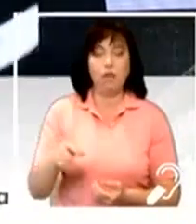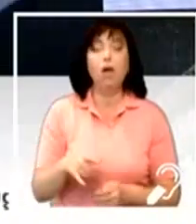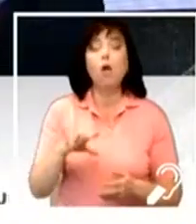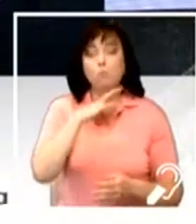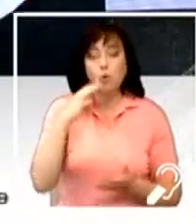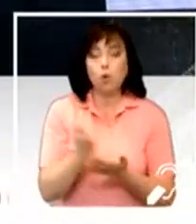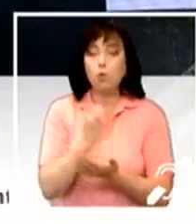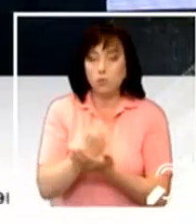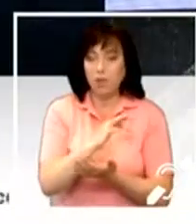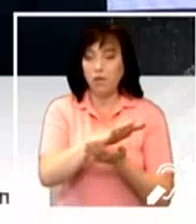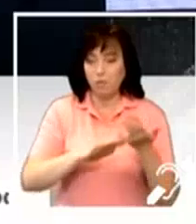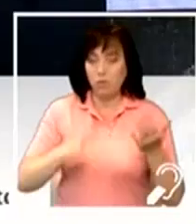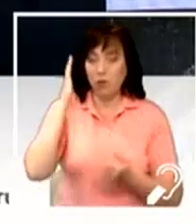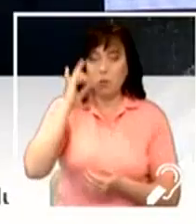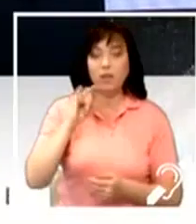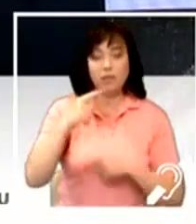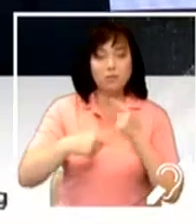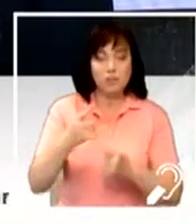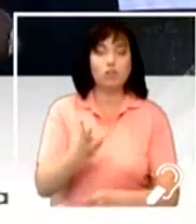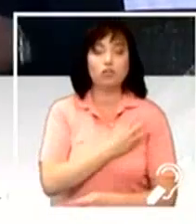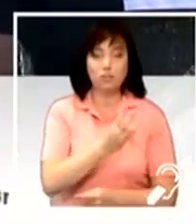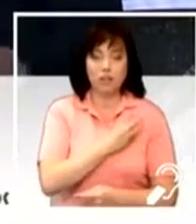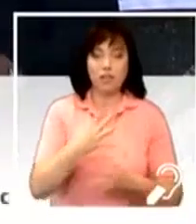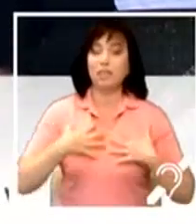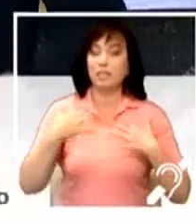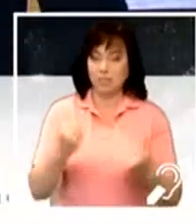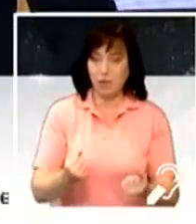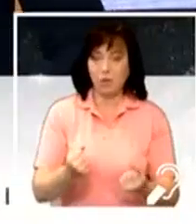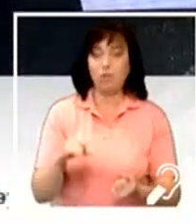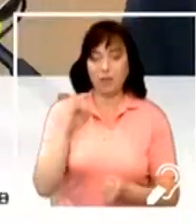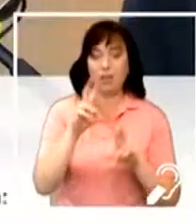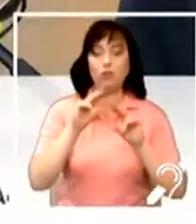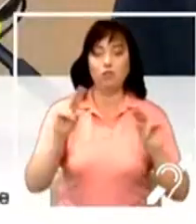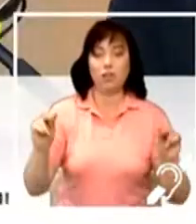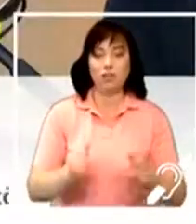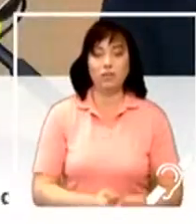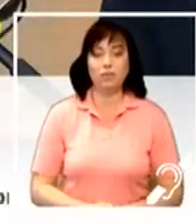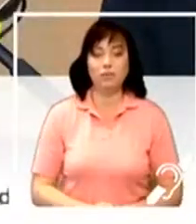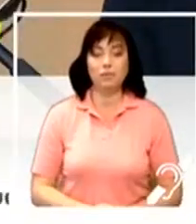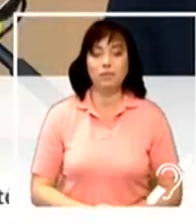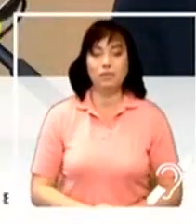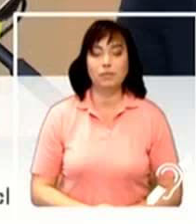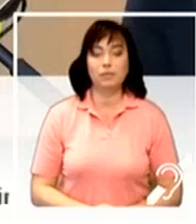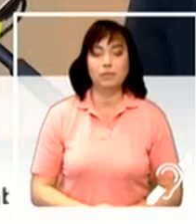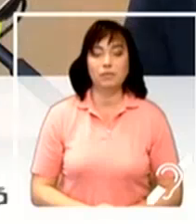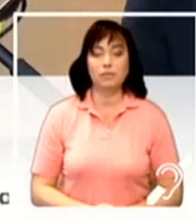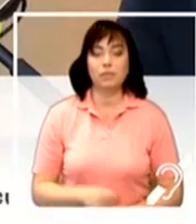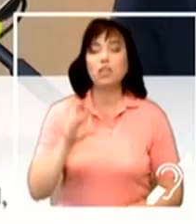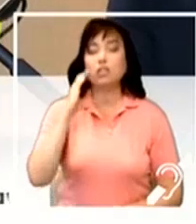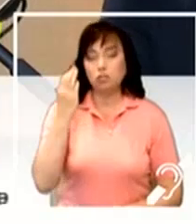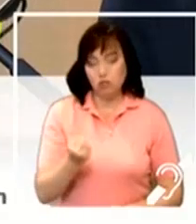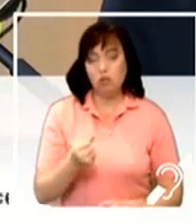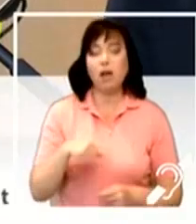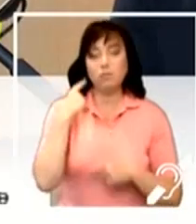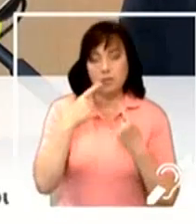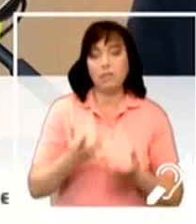în continuare și tradiționala urare, sănătate și noroc. The United States will continue to support this